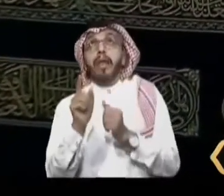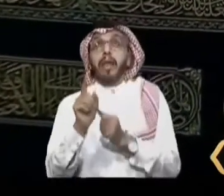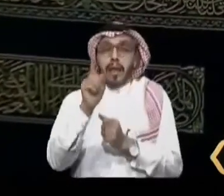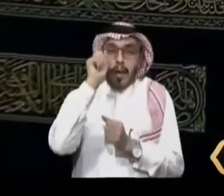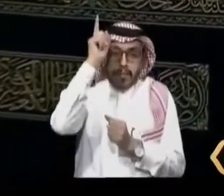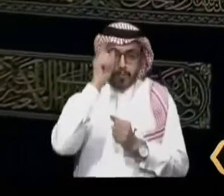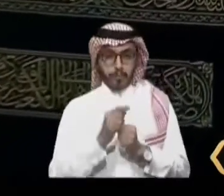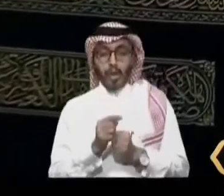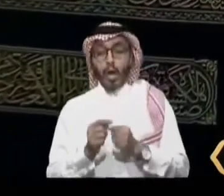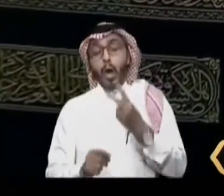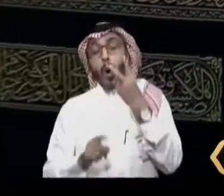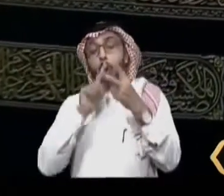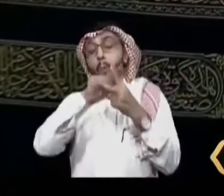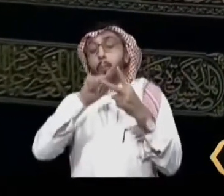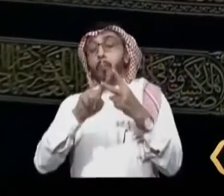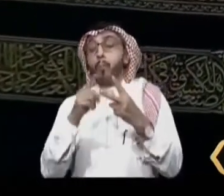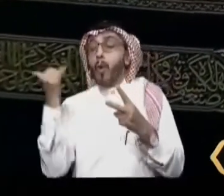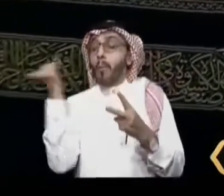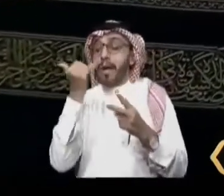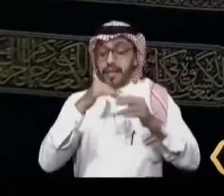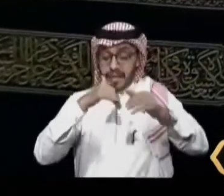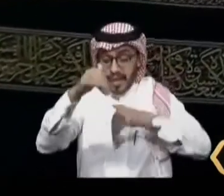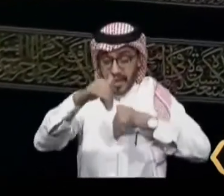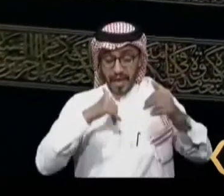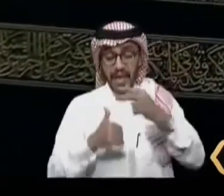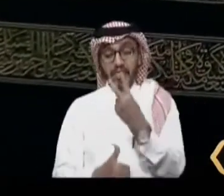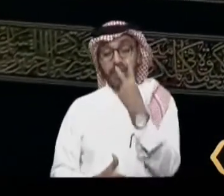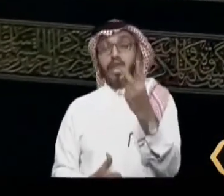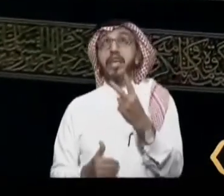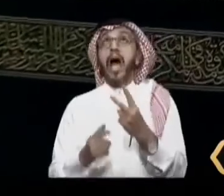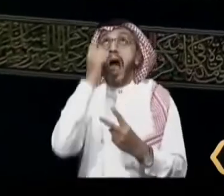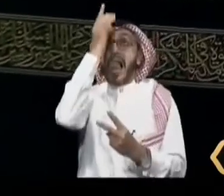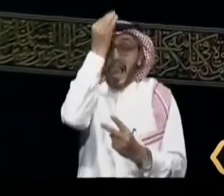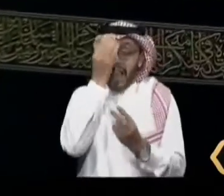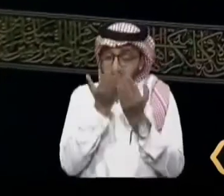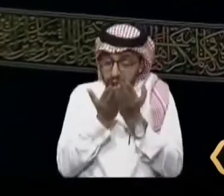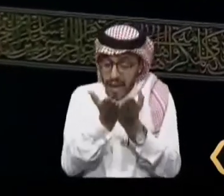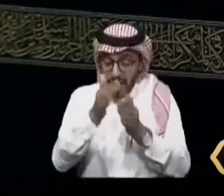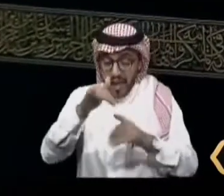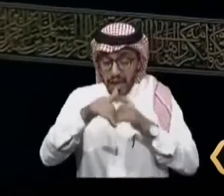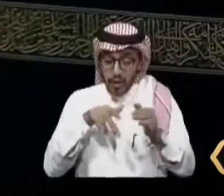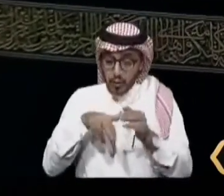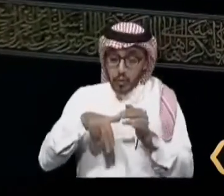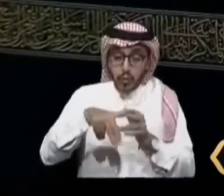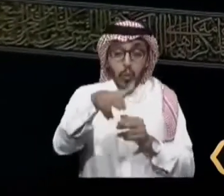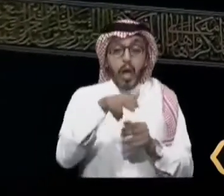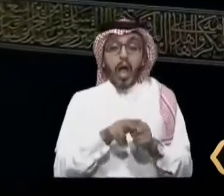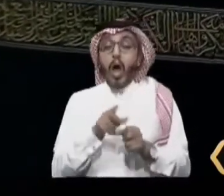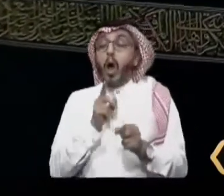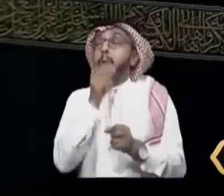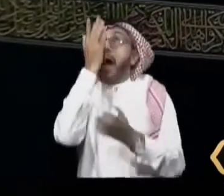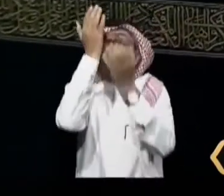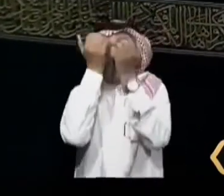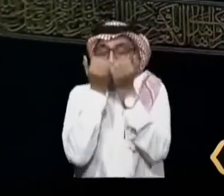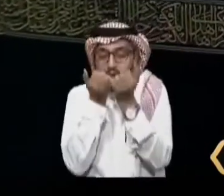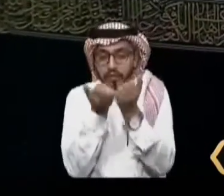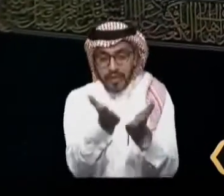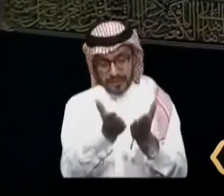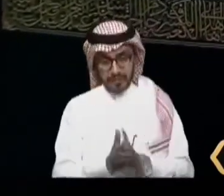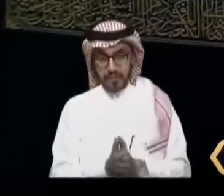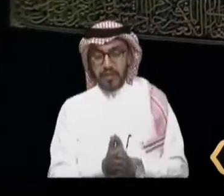إليه هما بمنزلة طريقين، من وفق إلى السير فيهما كان هو الموفق